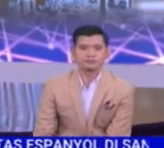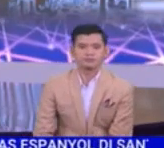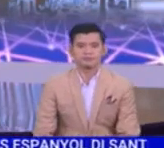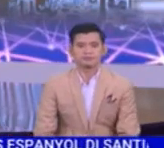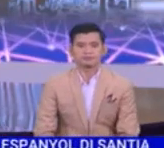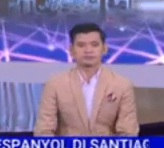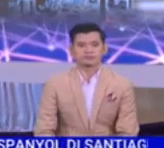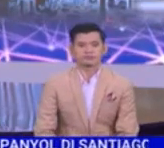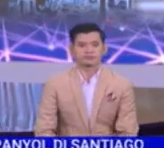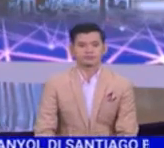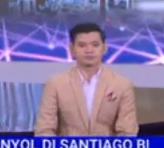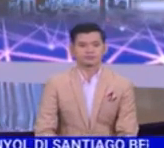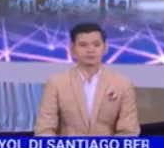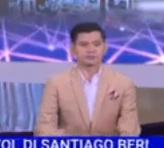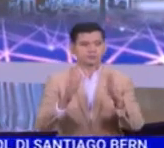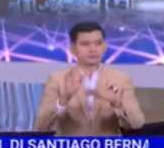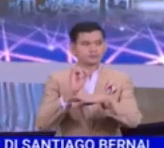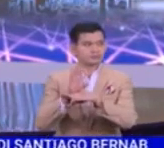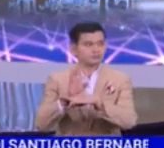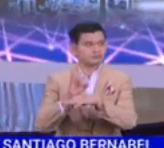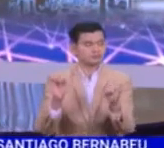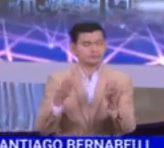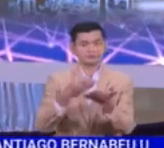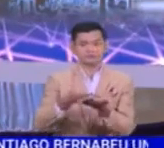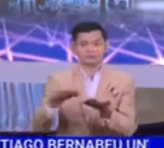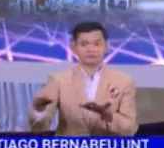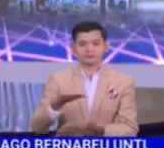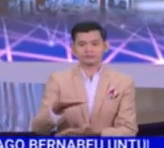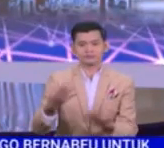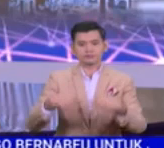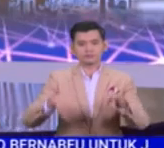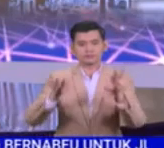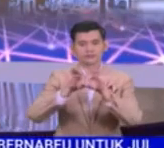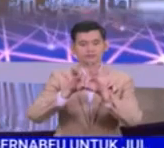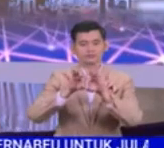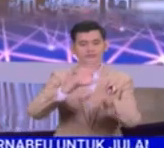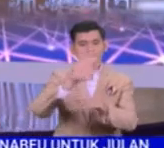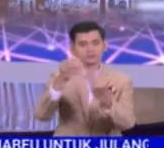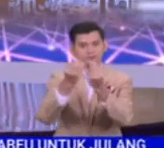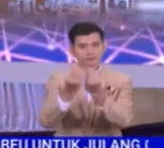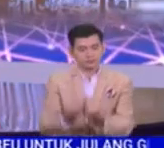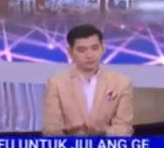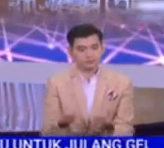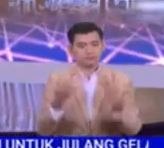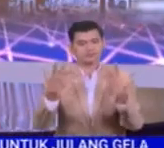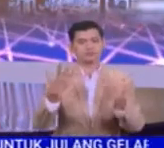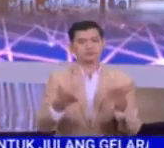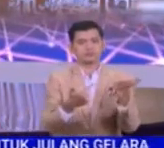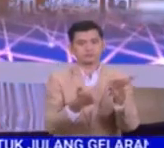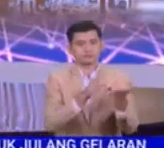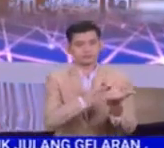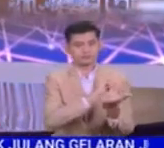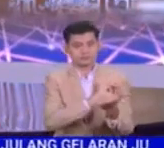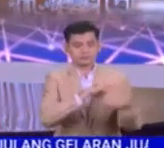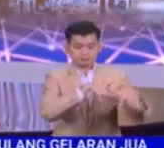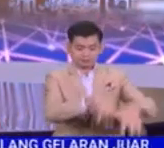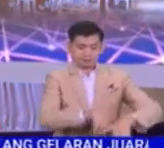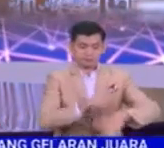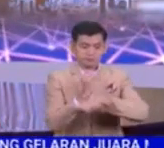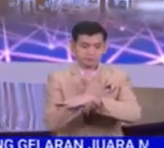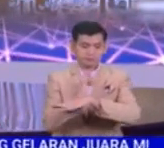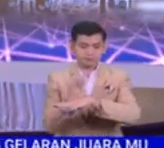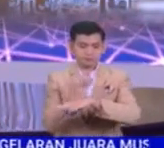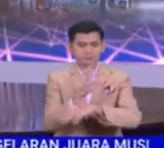Fitri, orang ramai dinasihat tidak membeli bahan mentah barangan keperluan dalam kuantiti yang banyak. Timbalan Menteri Pertanian dan Industri Makanan